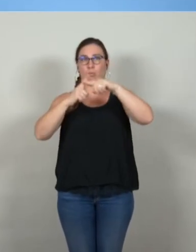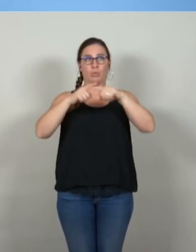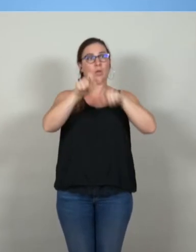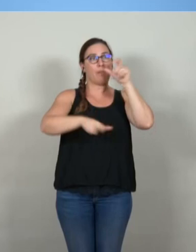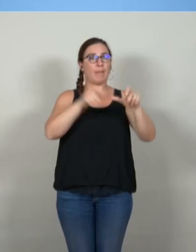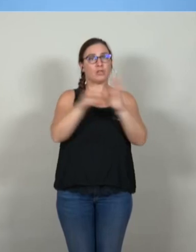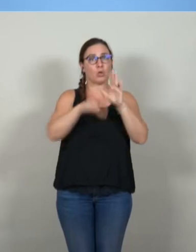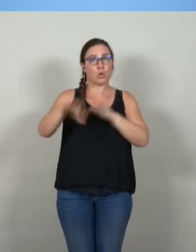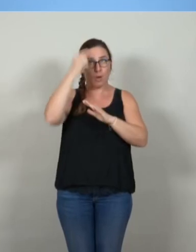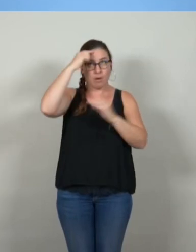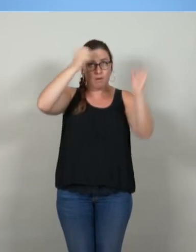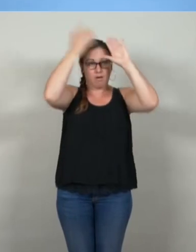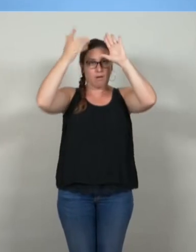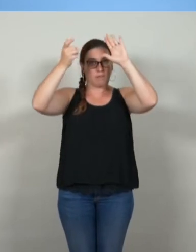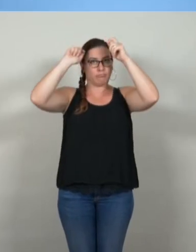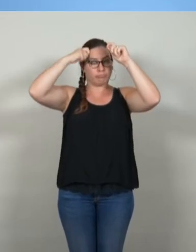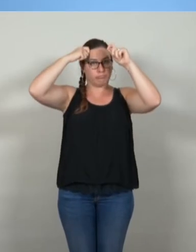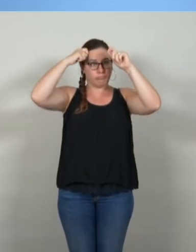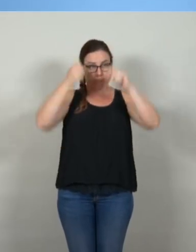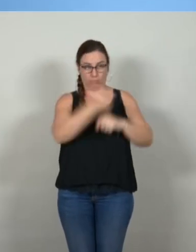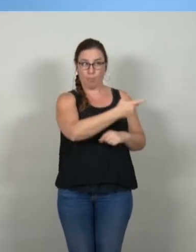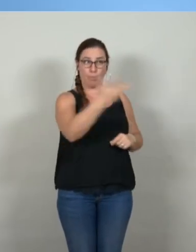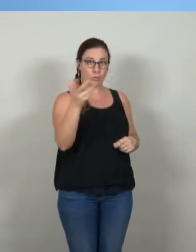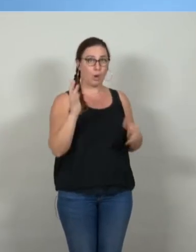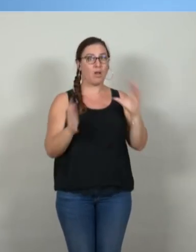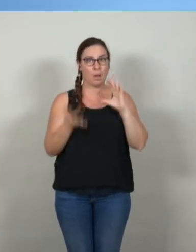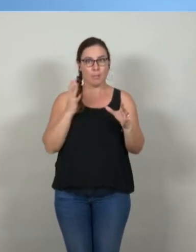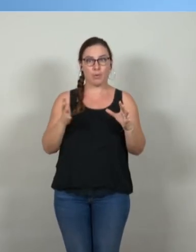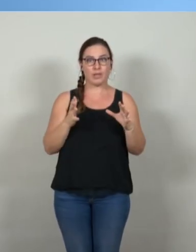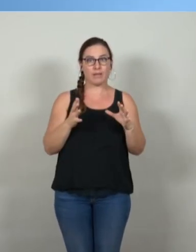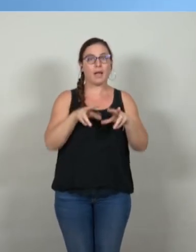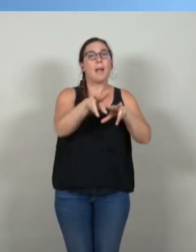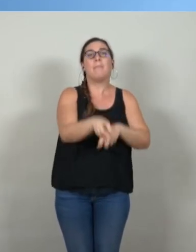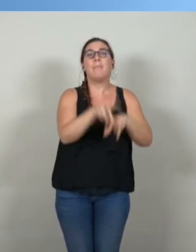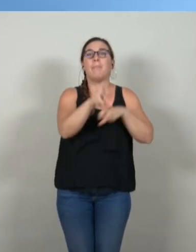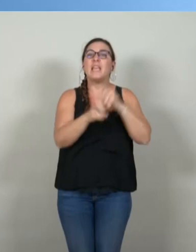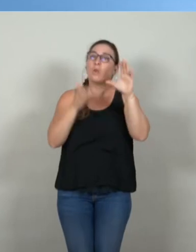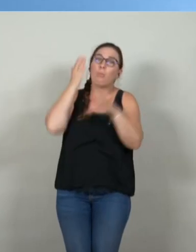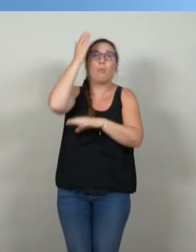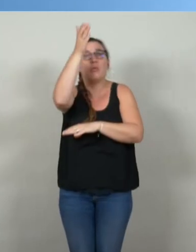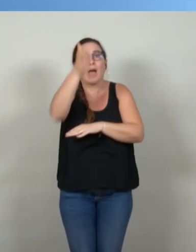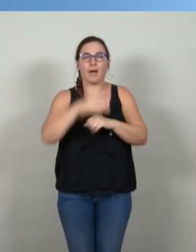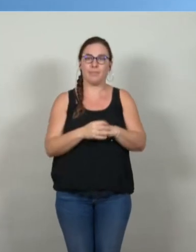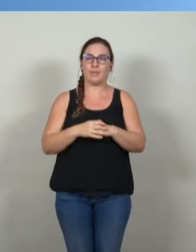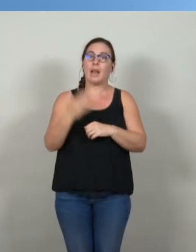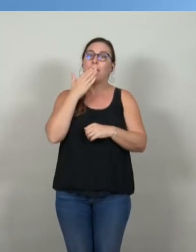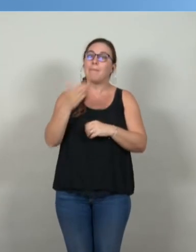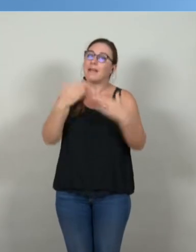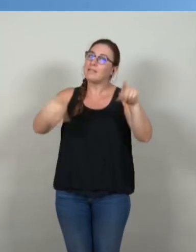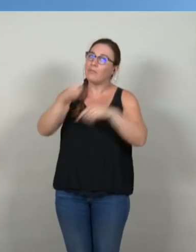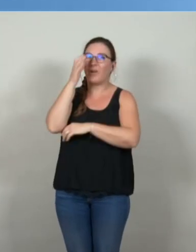grenobloises et grenoblois dont certaines et certains seront sans doute les paysannes et les paysans de demain merci pour la qualité de votre